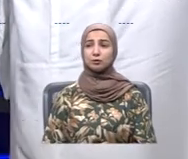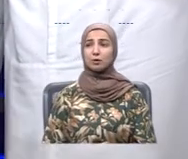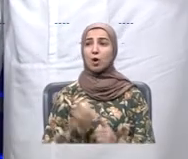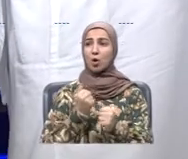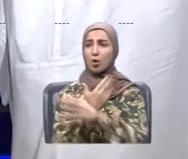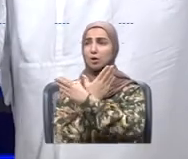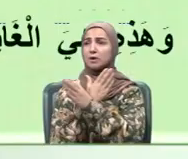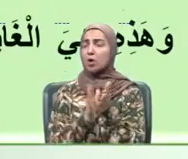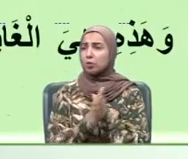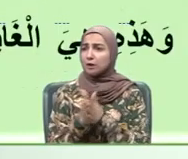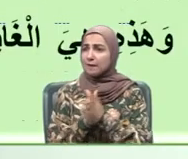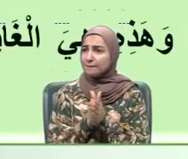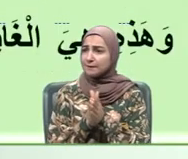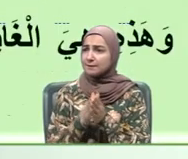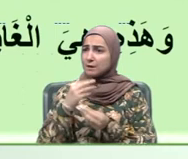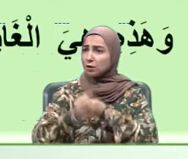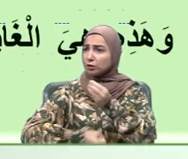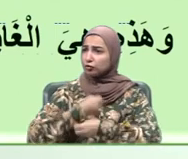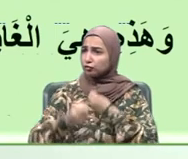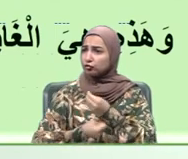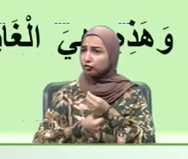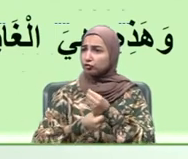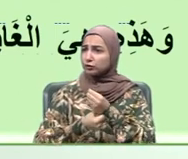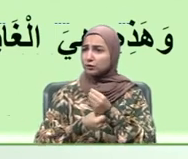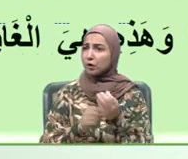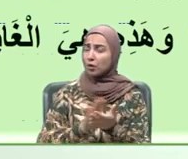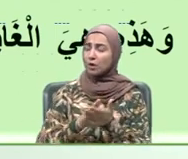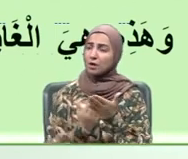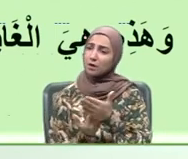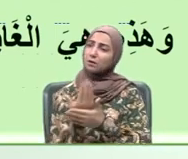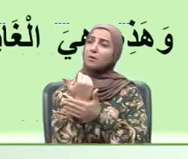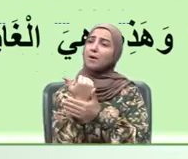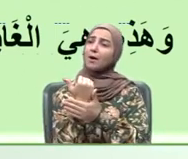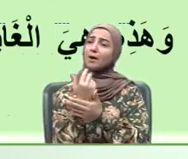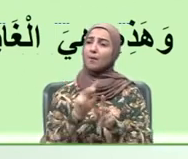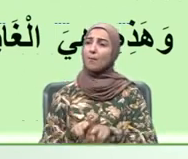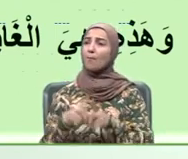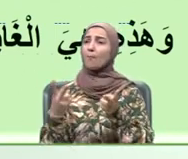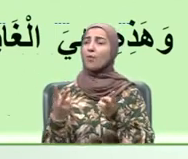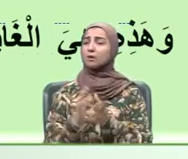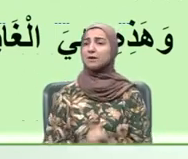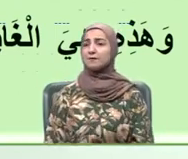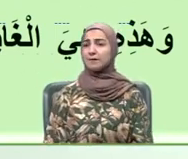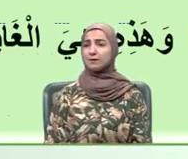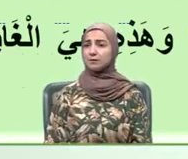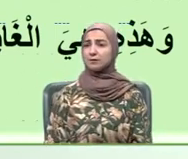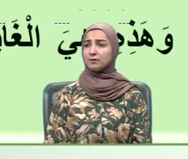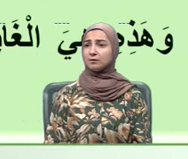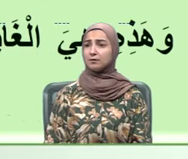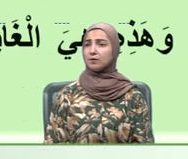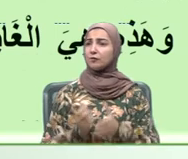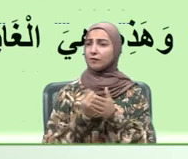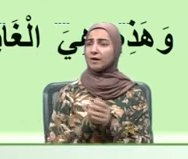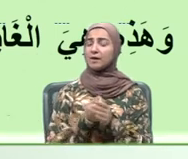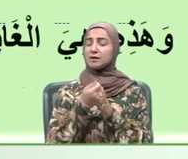الكتابة وحوافز وهناك دور للنشر والطباعة، ثم بعد ذلك أحجم الكاتب عن